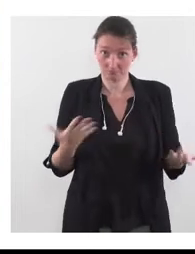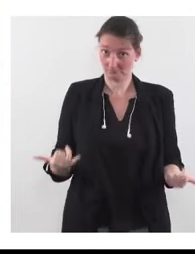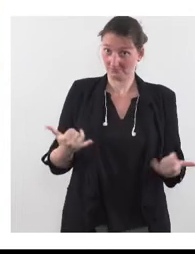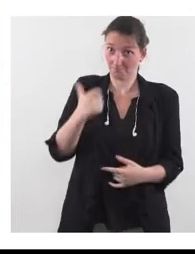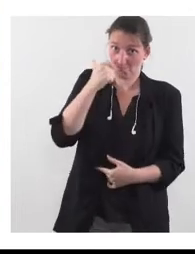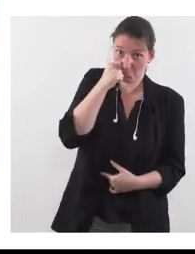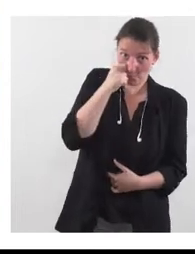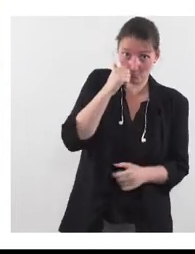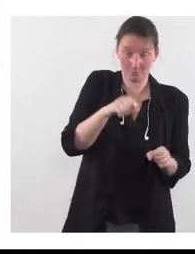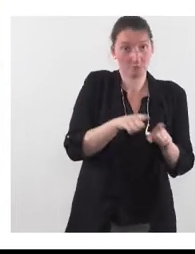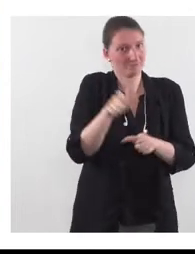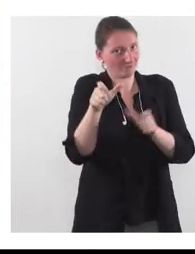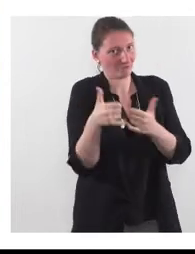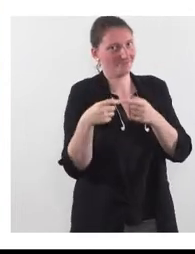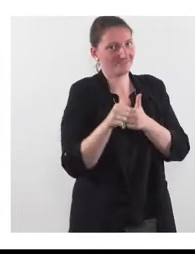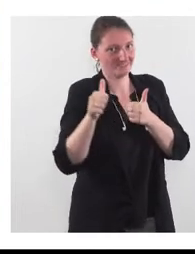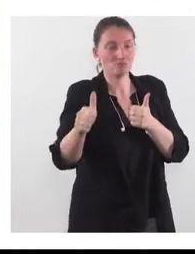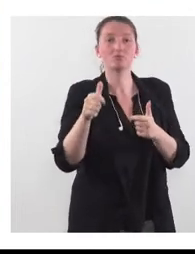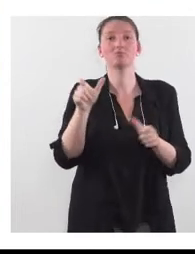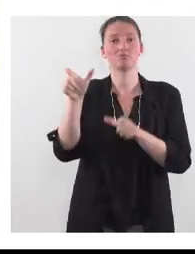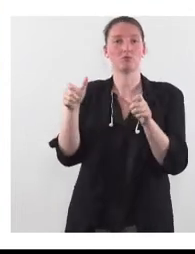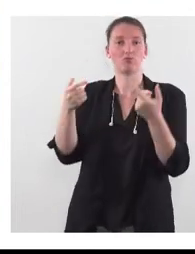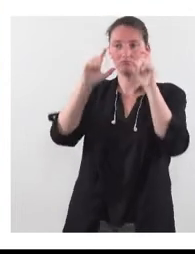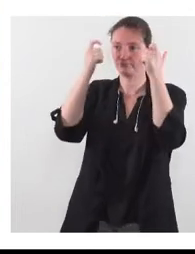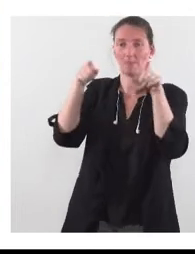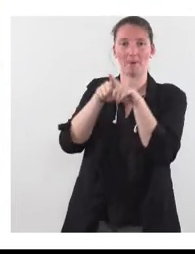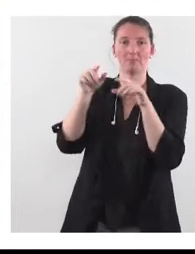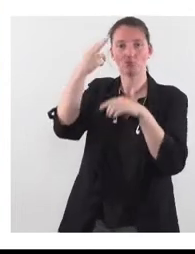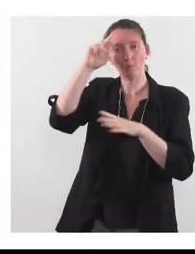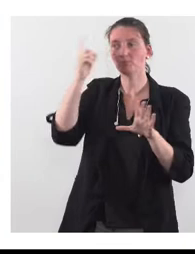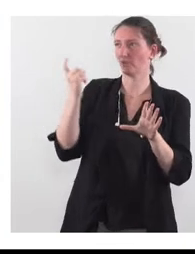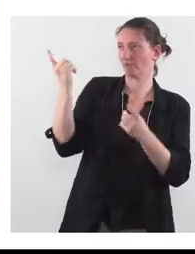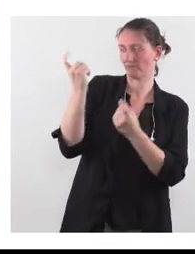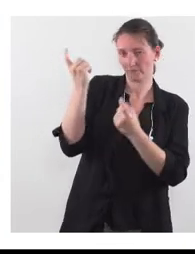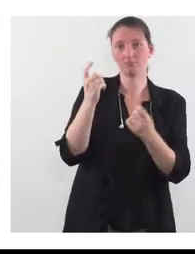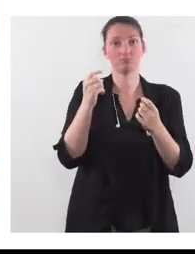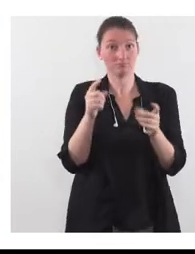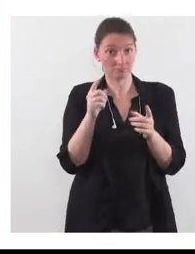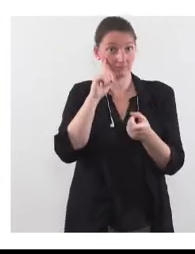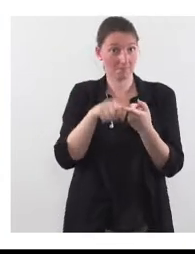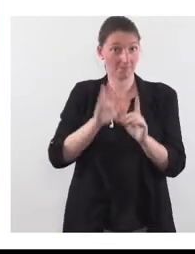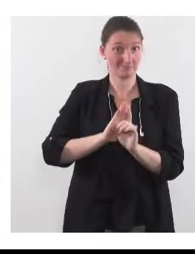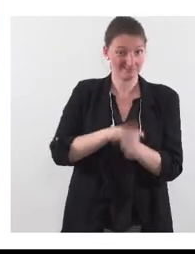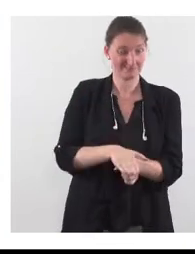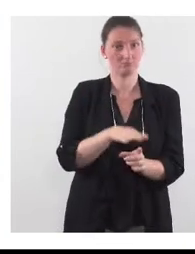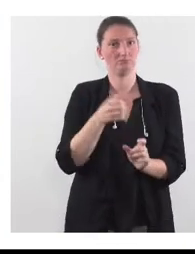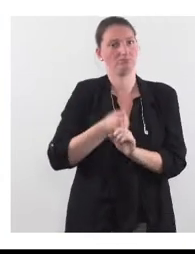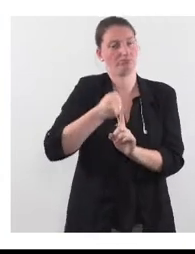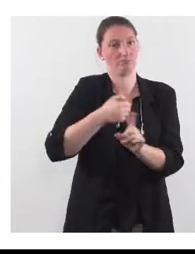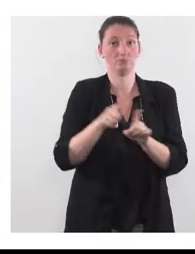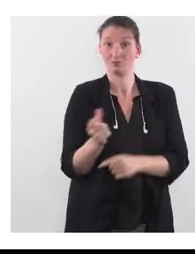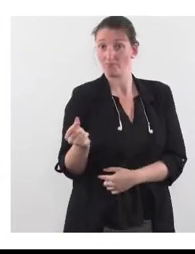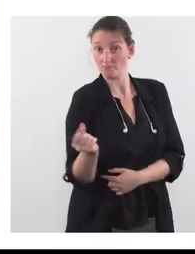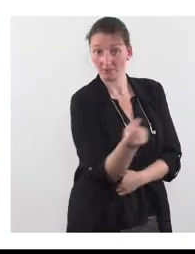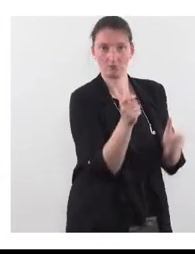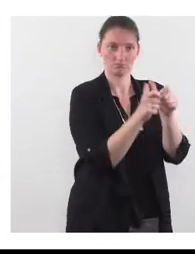nos homologues européens en matière de lutte contre les discriminations, nos partenaires nationaux institutionnels mais aussi associatifs avec qui